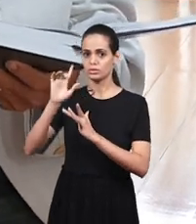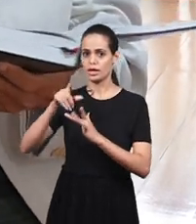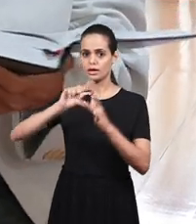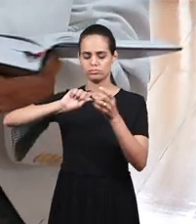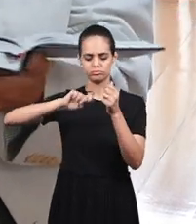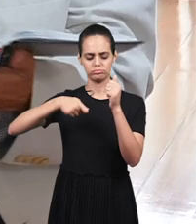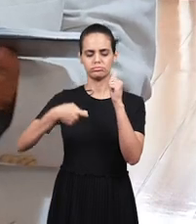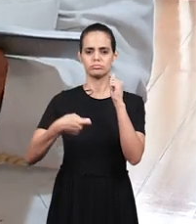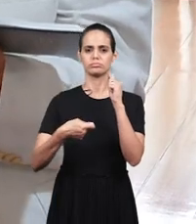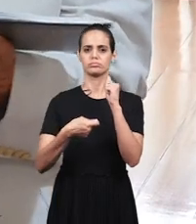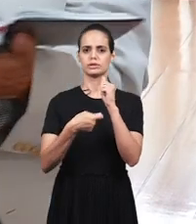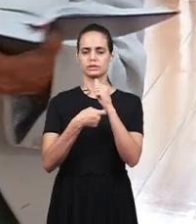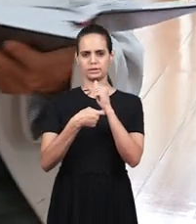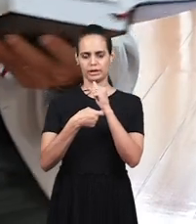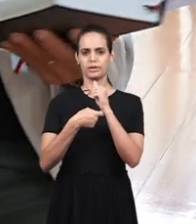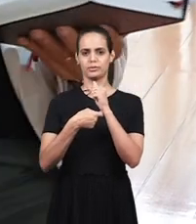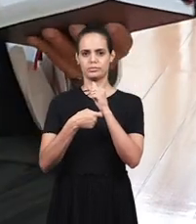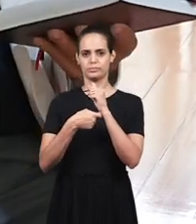тайна,